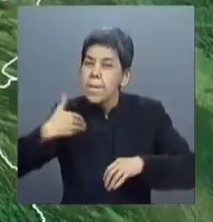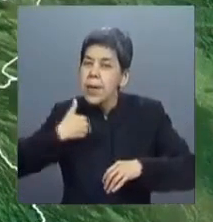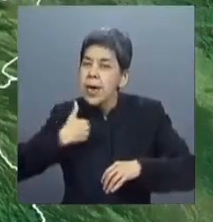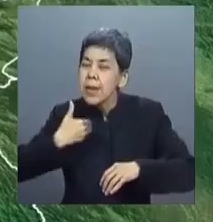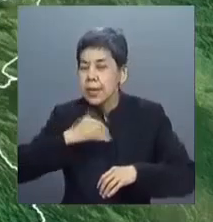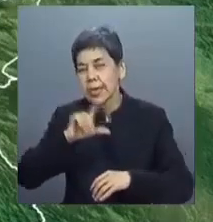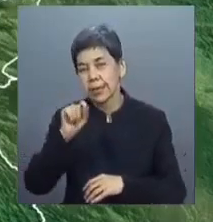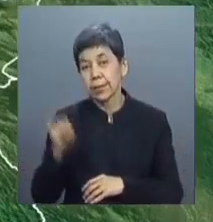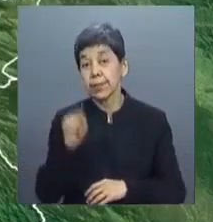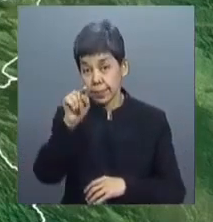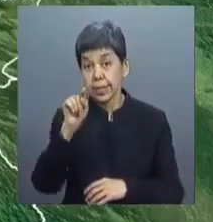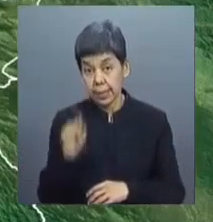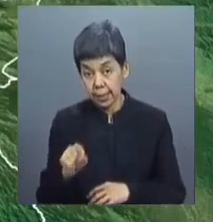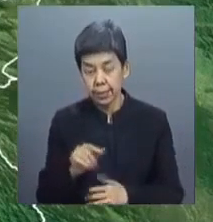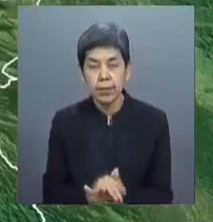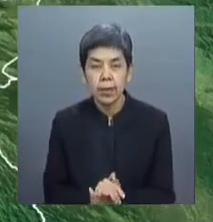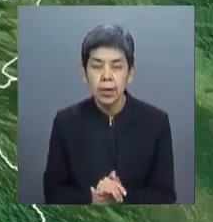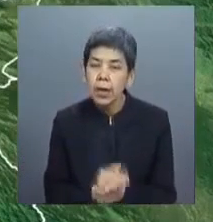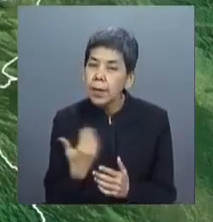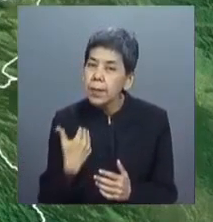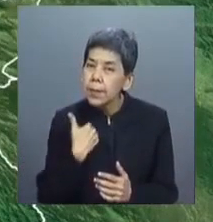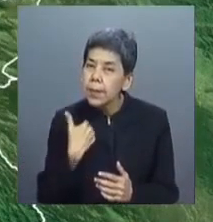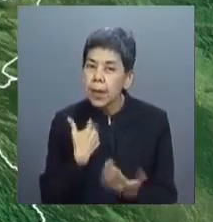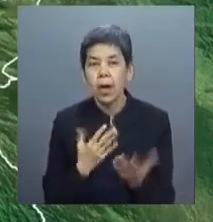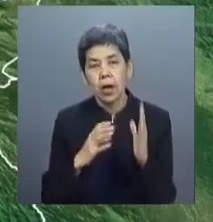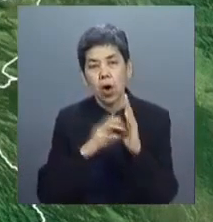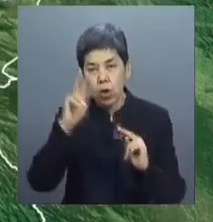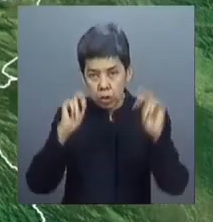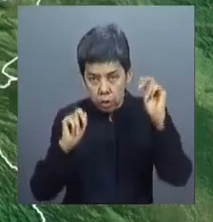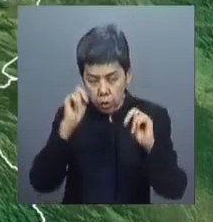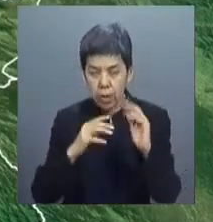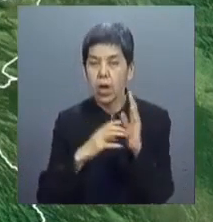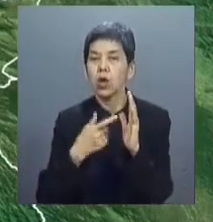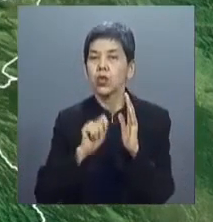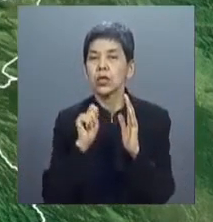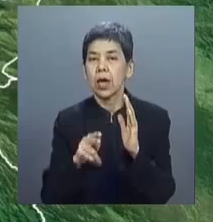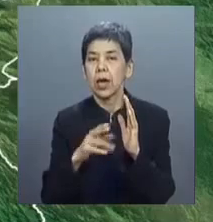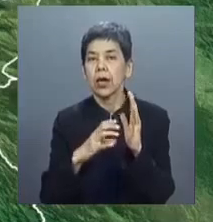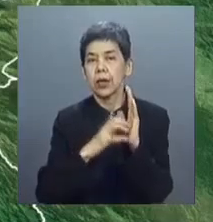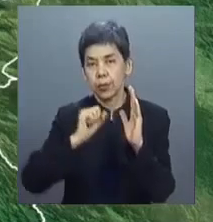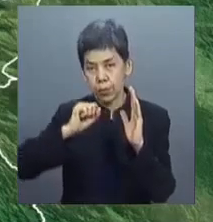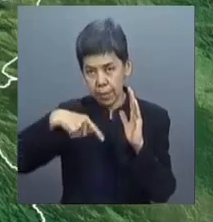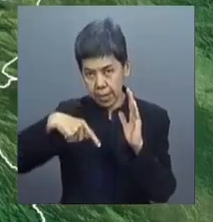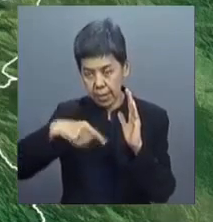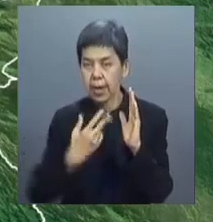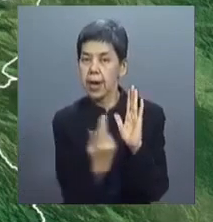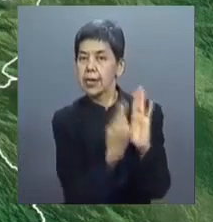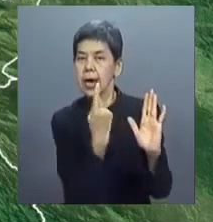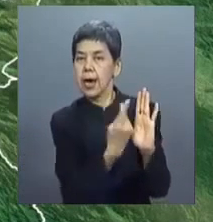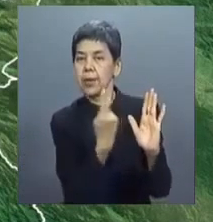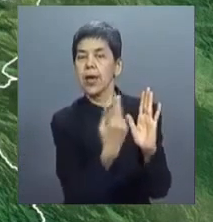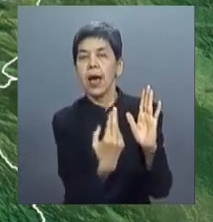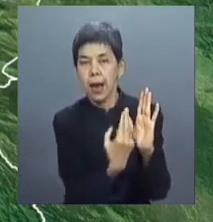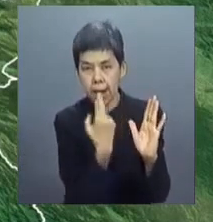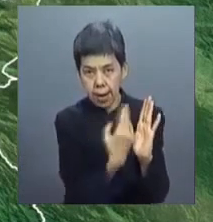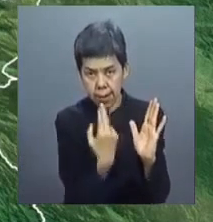แห่งๆ 20% ของพื้นที่ส่วนมากที่บริเวณจังหวัดนครสวรรค์อุทัยธานีสุพรรณบุรีกาญจนบุรีรา